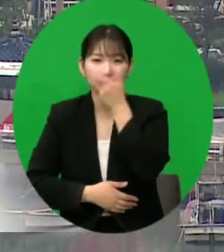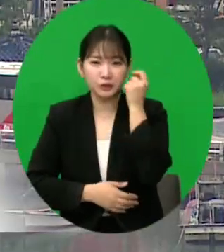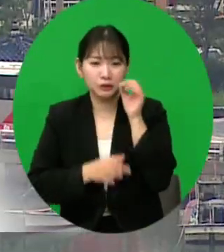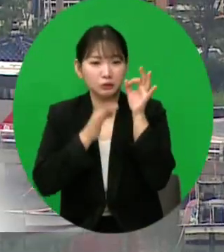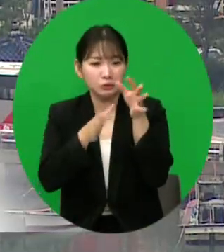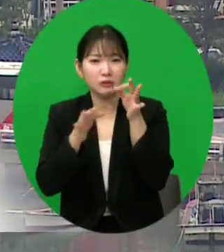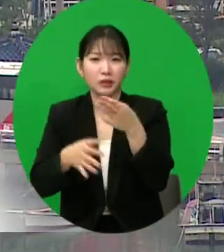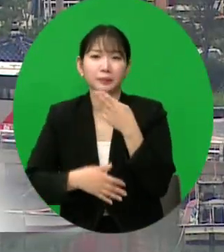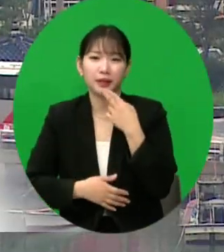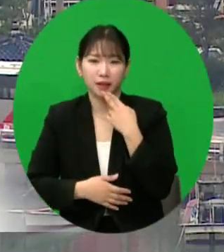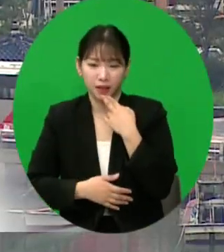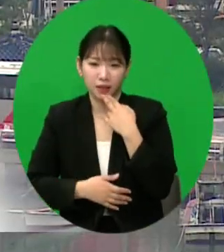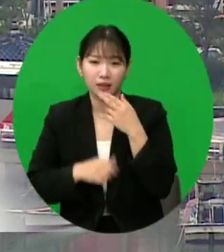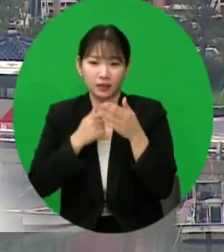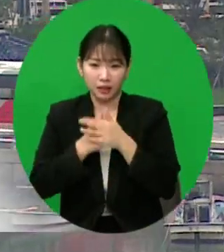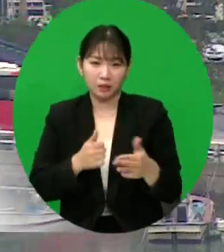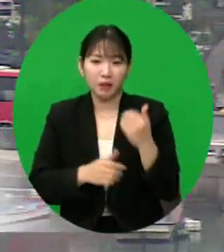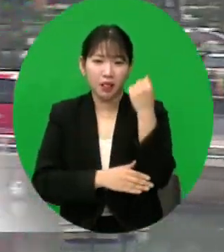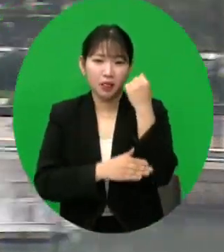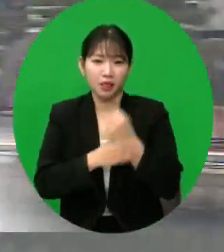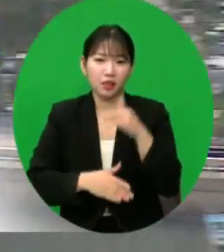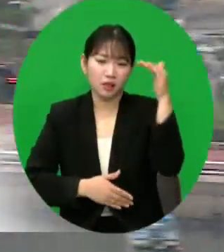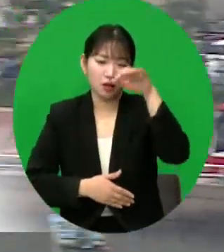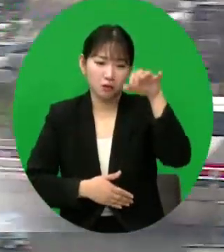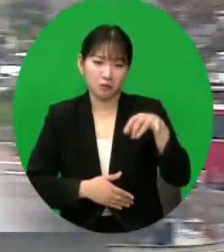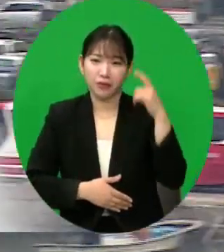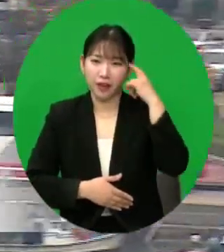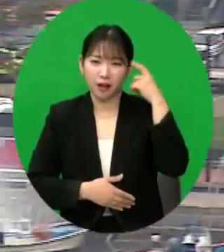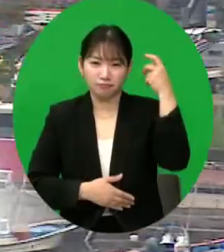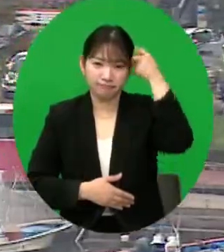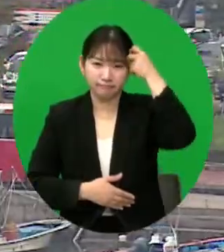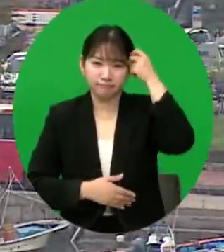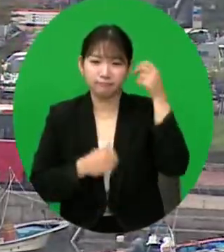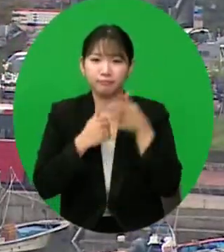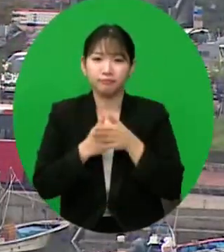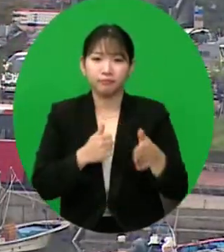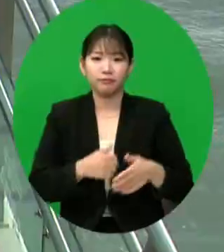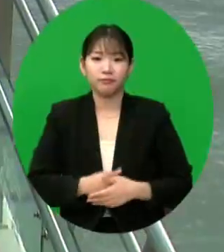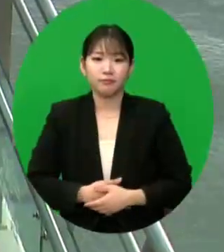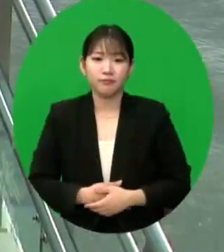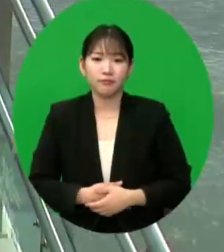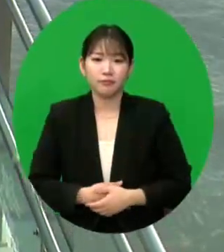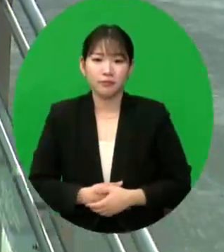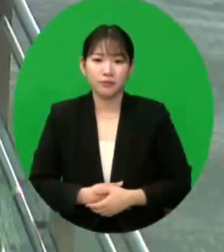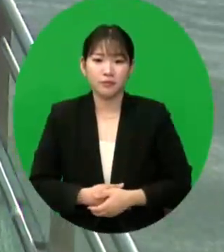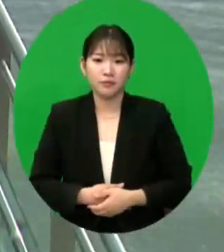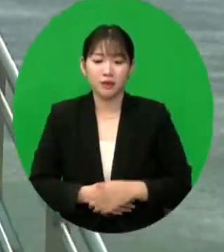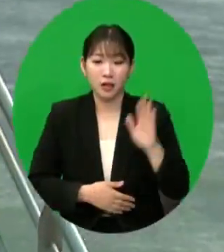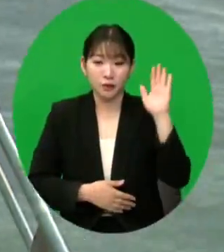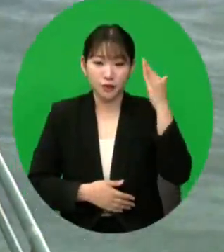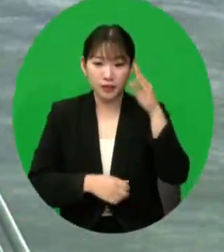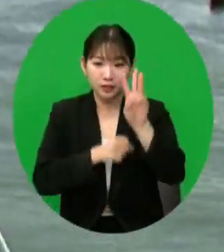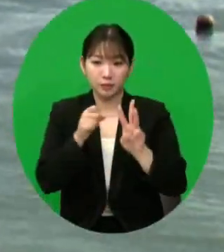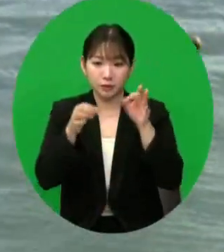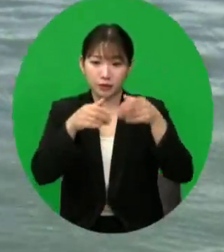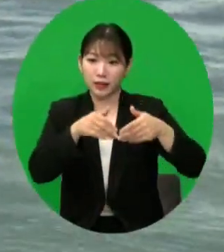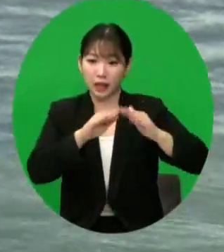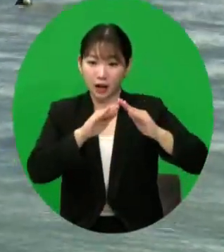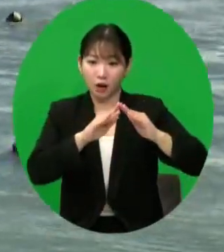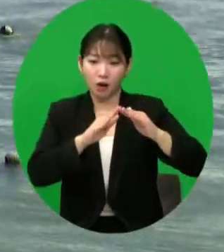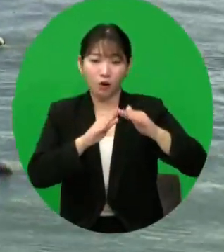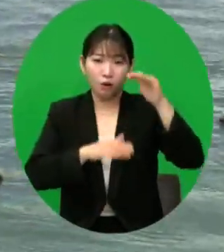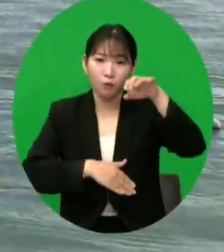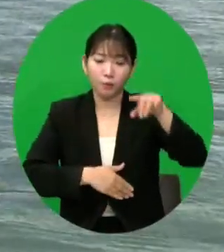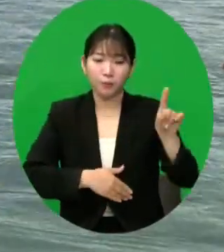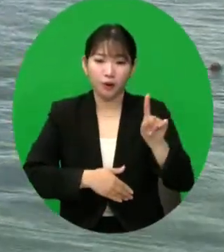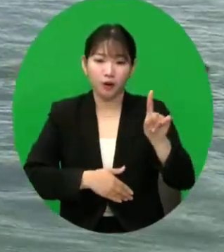투자가 이루어지지 않으면서 낡은 관광지라는 인식이 강해졌기 때문입니다. 최근 3년간 조성된